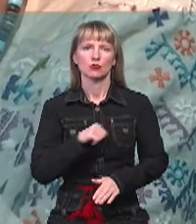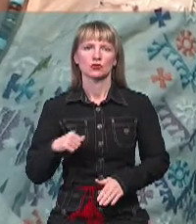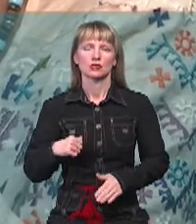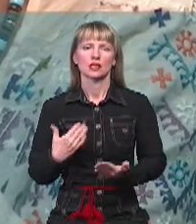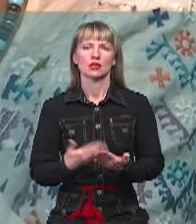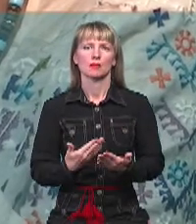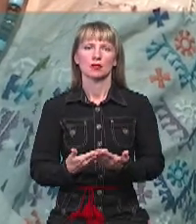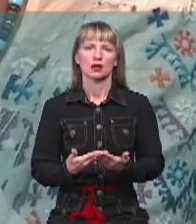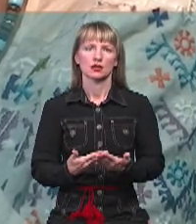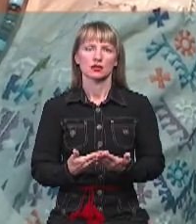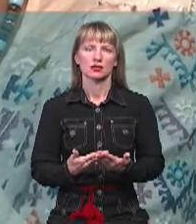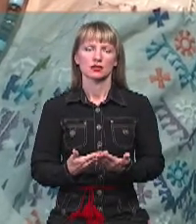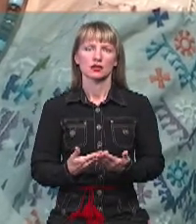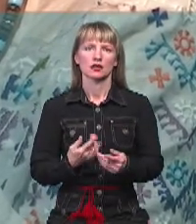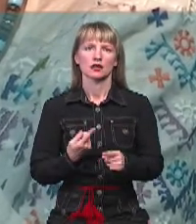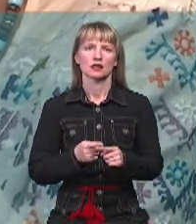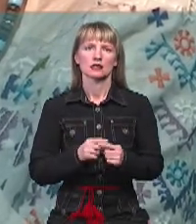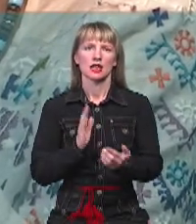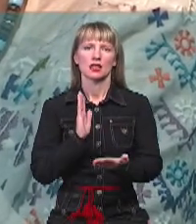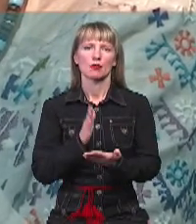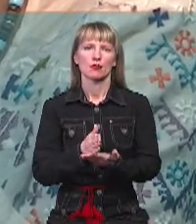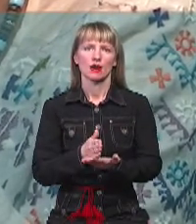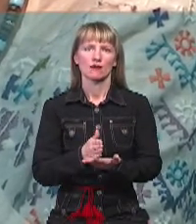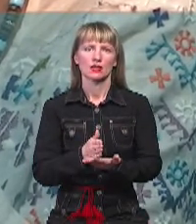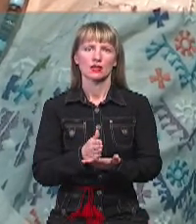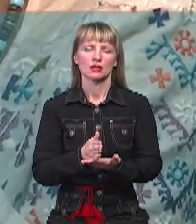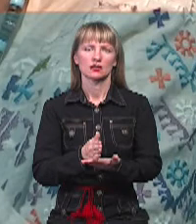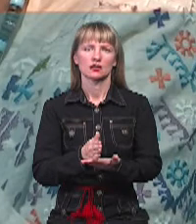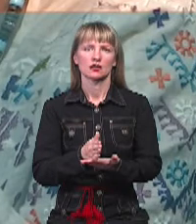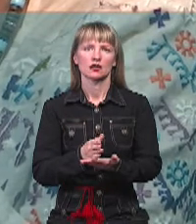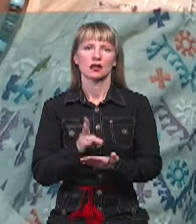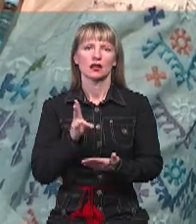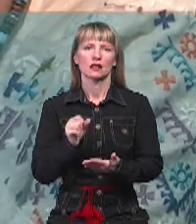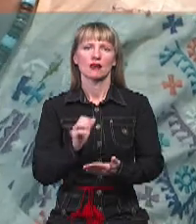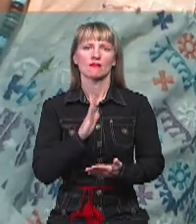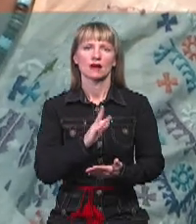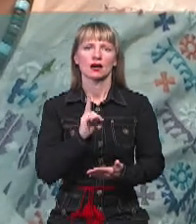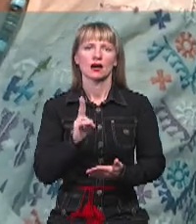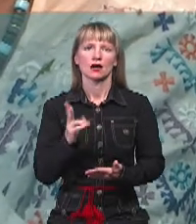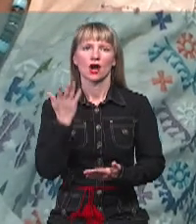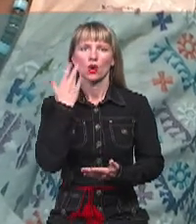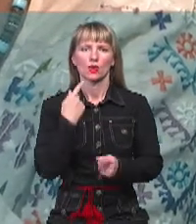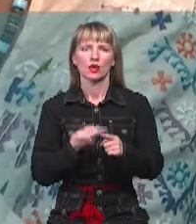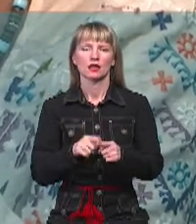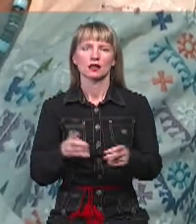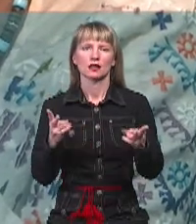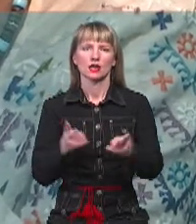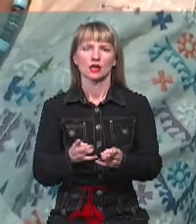Да? Наприклад, це направлення на ВКК, коли uh-huh. це треба, да, це